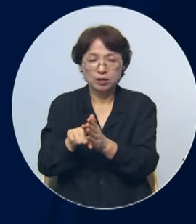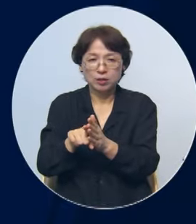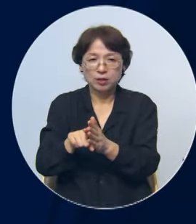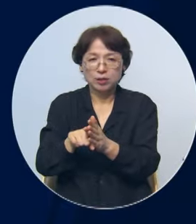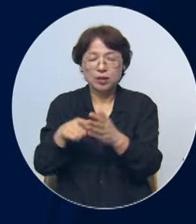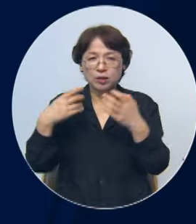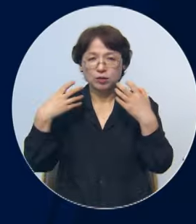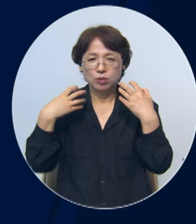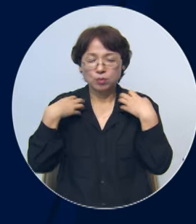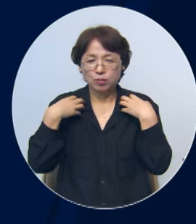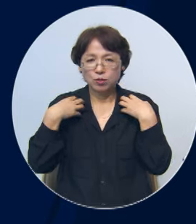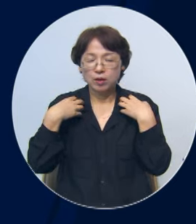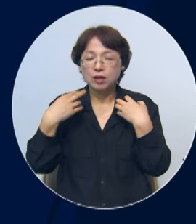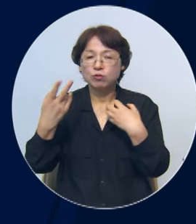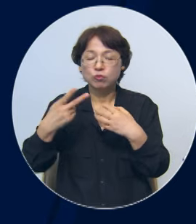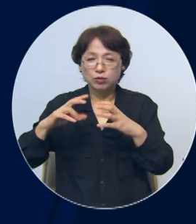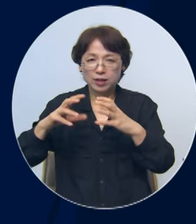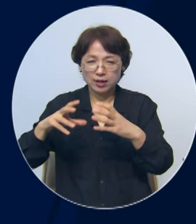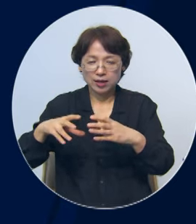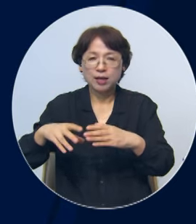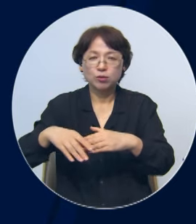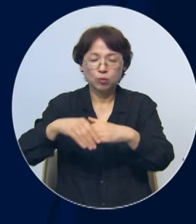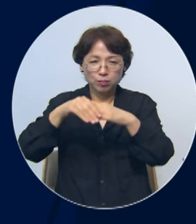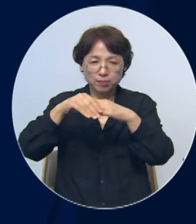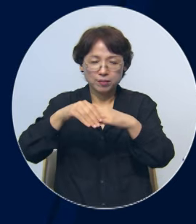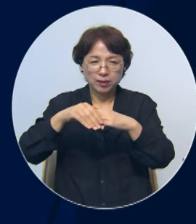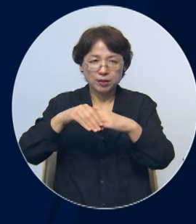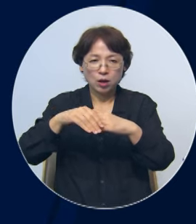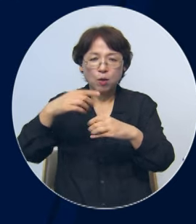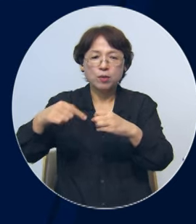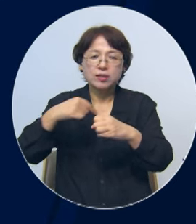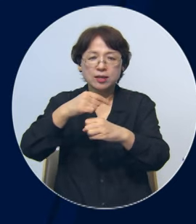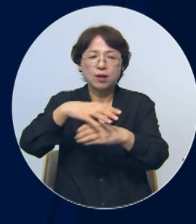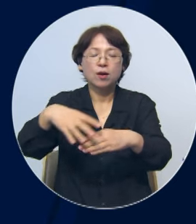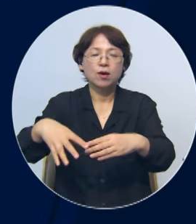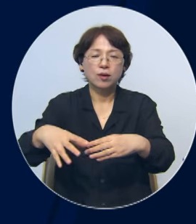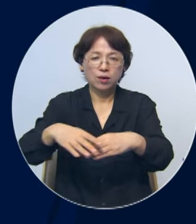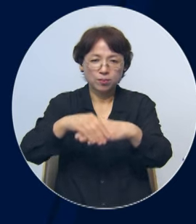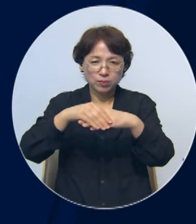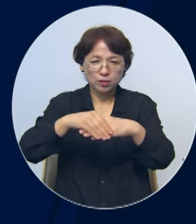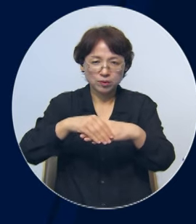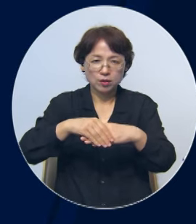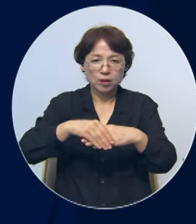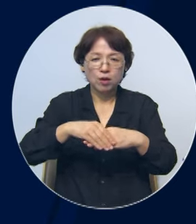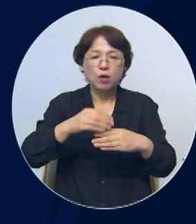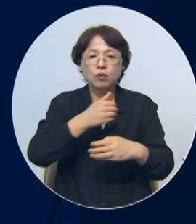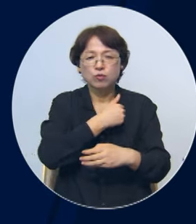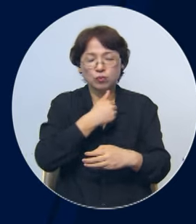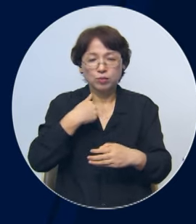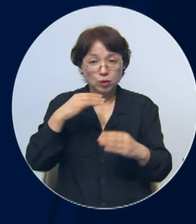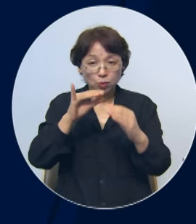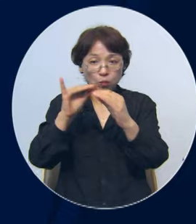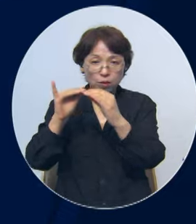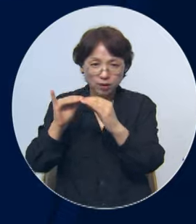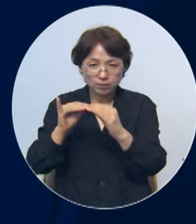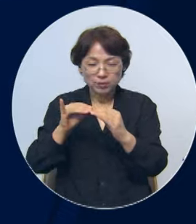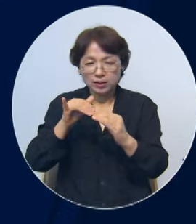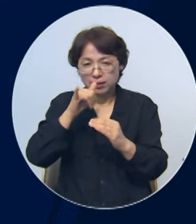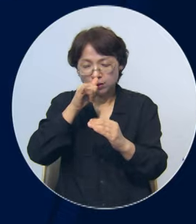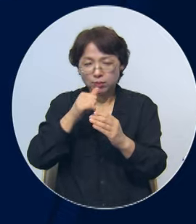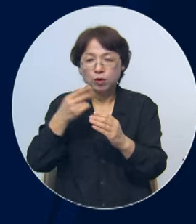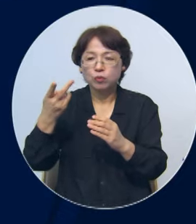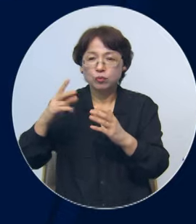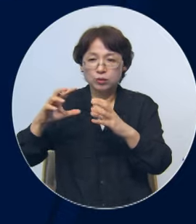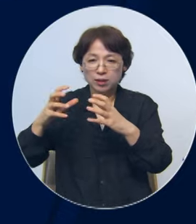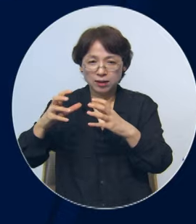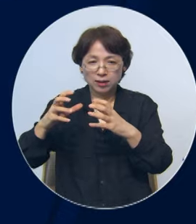한미정부가 한미동맹을 바탕으로 원자력 협력 필요성에 관해 충분한 공감대가 형성돼 있다며 양국 정부가 노력하고 있는 만큼